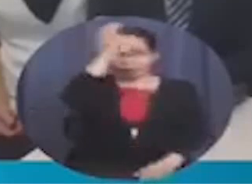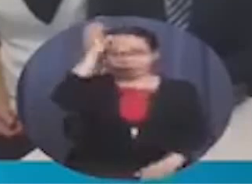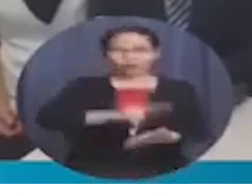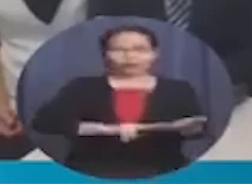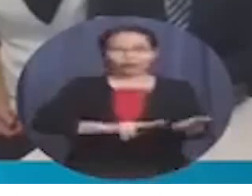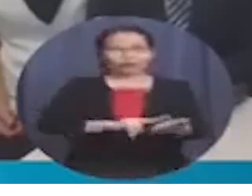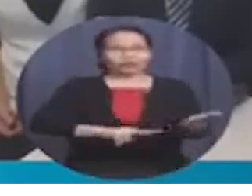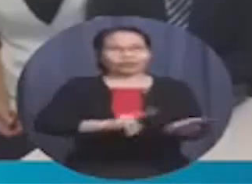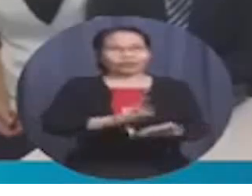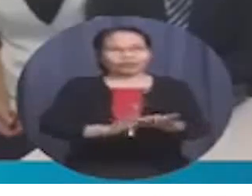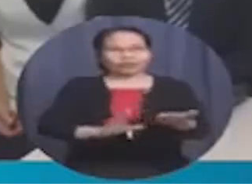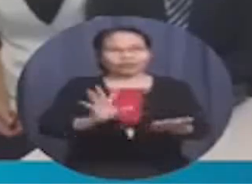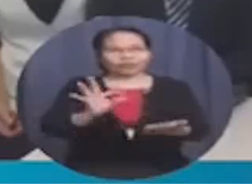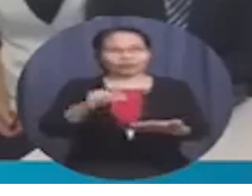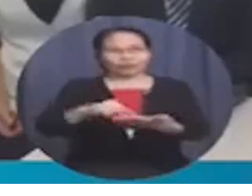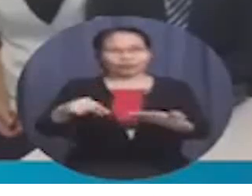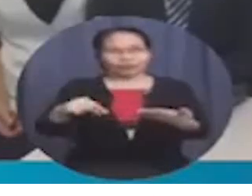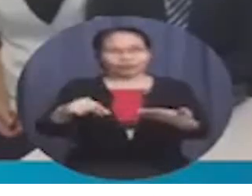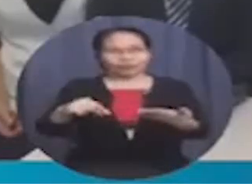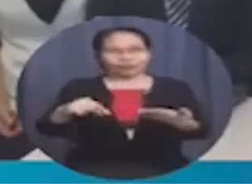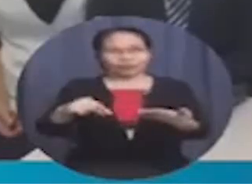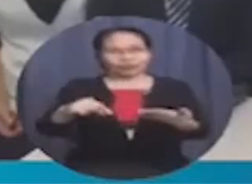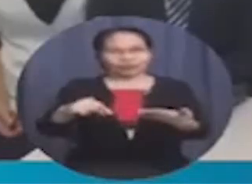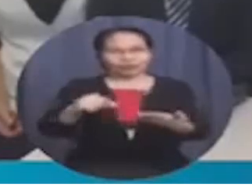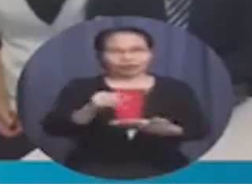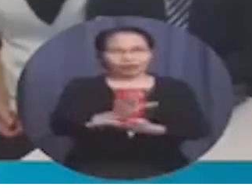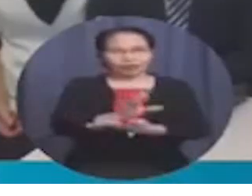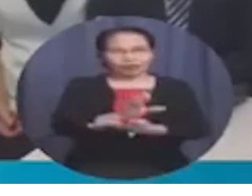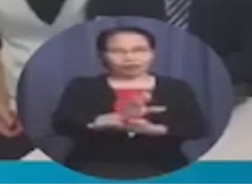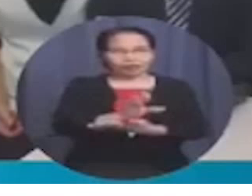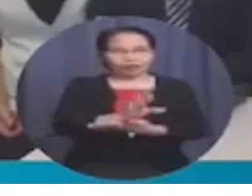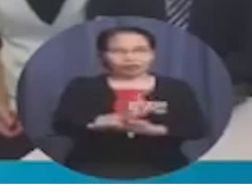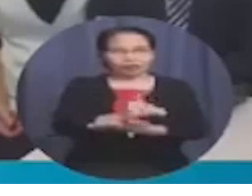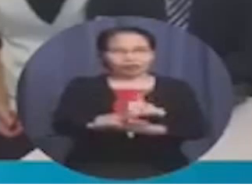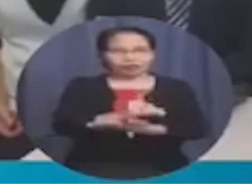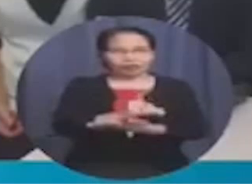ang 5-9 ng Deuteronomio.